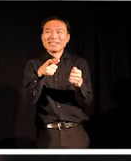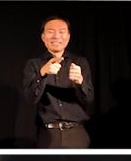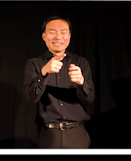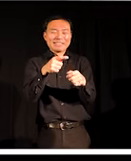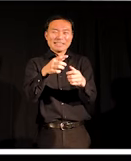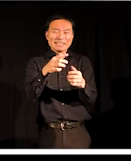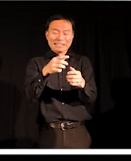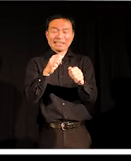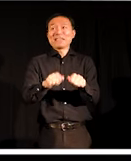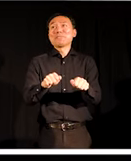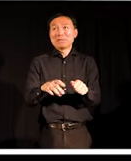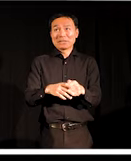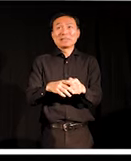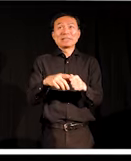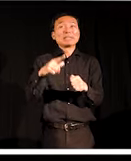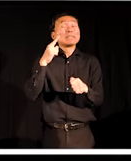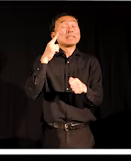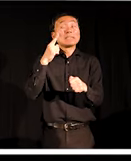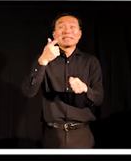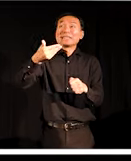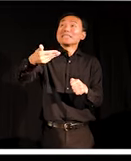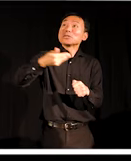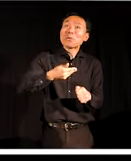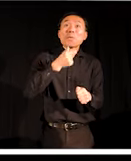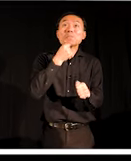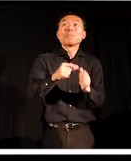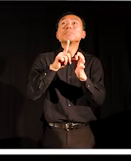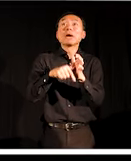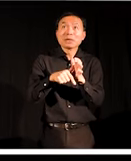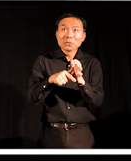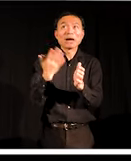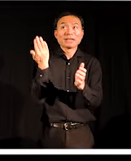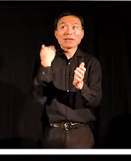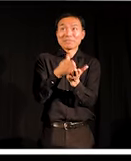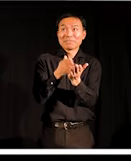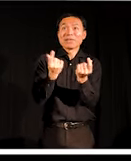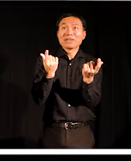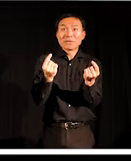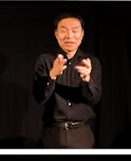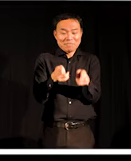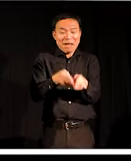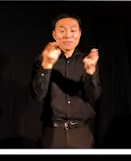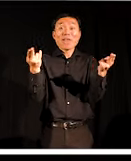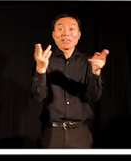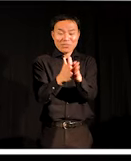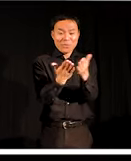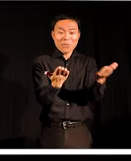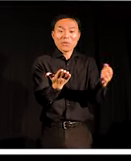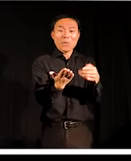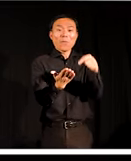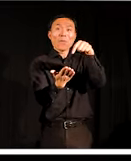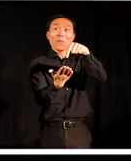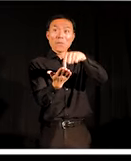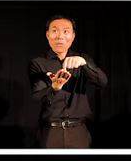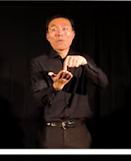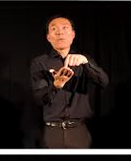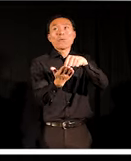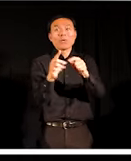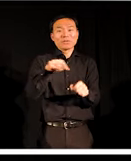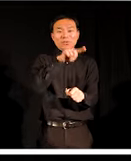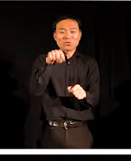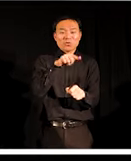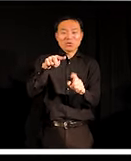ございますあの是非質問などは先ほどもえご案内しましたがえ見開きのパンフレットえ右下の方にあります